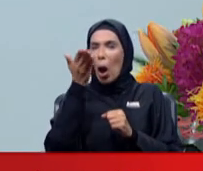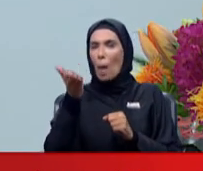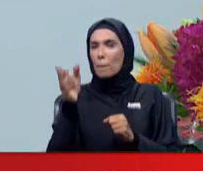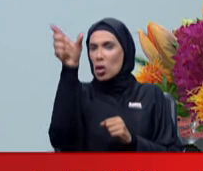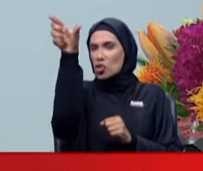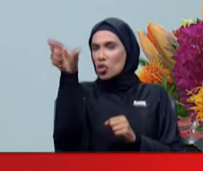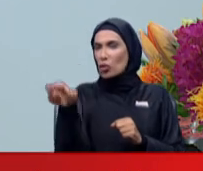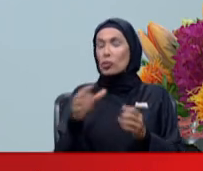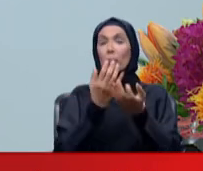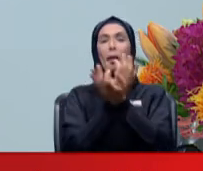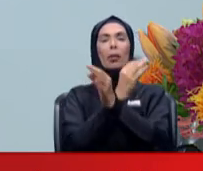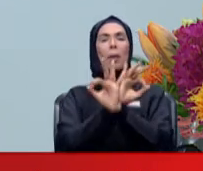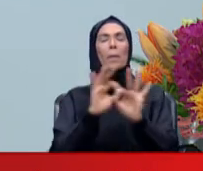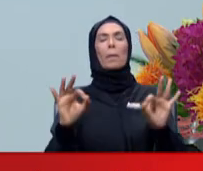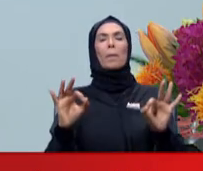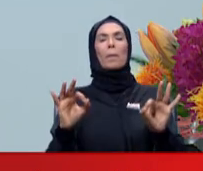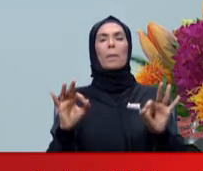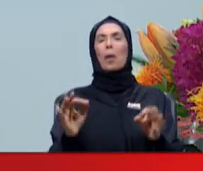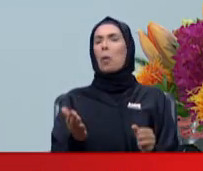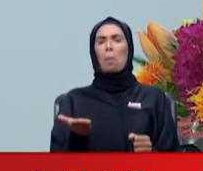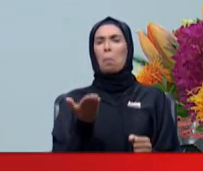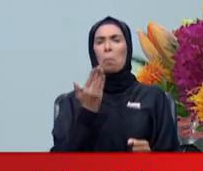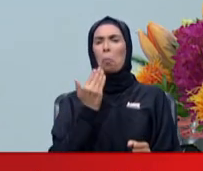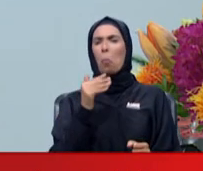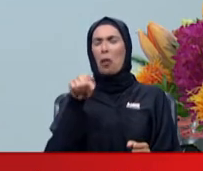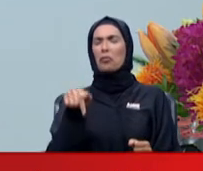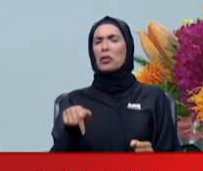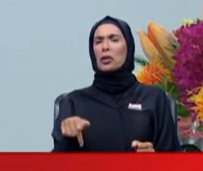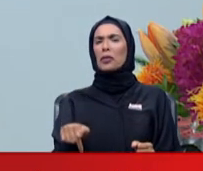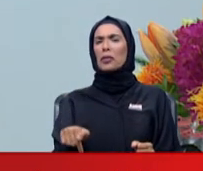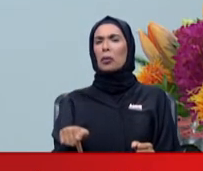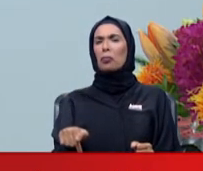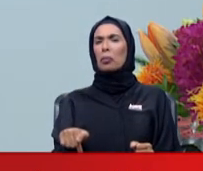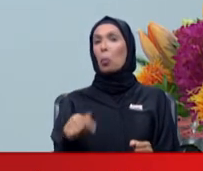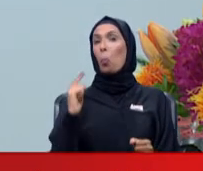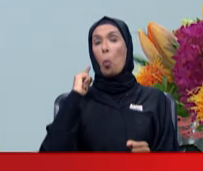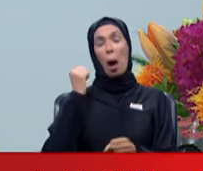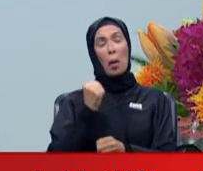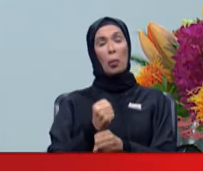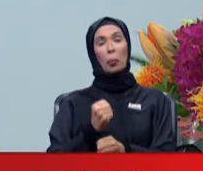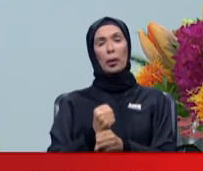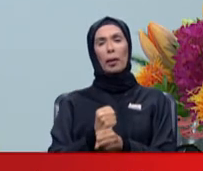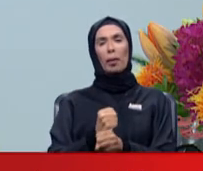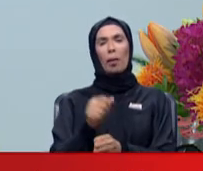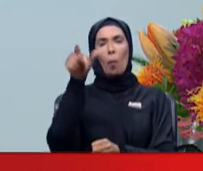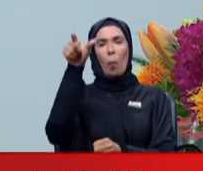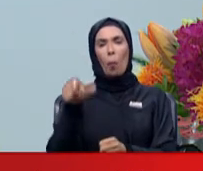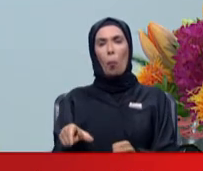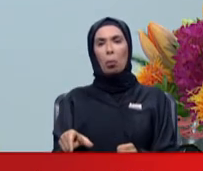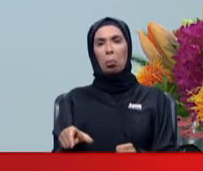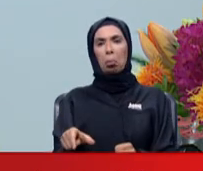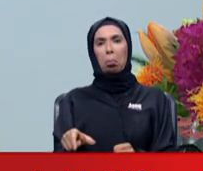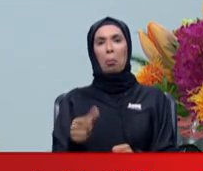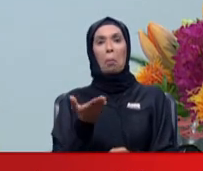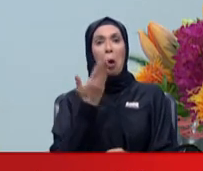شخصيتها الجمعية ما تم التعامل معها ولا هي تصرفت كمكون مغيب أو